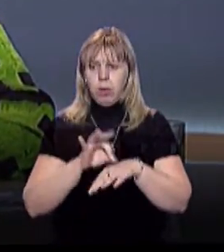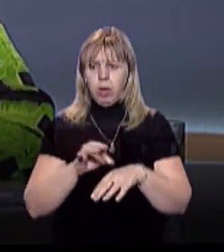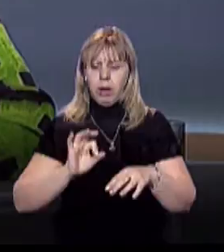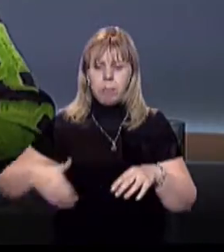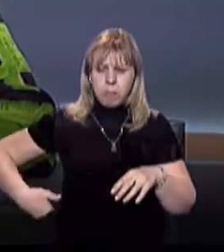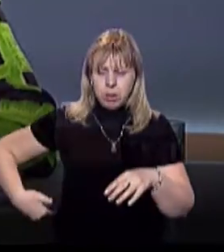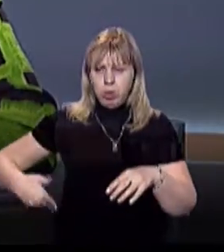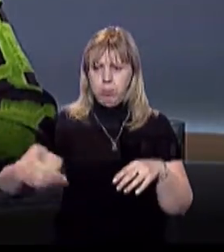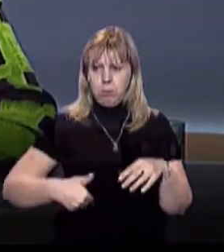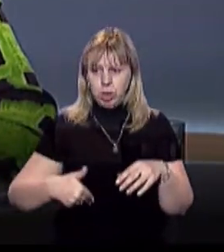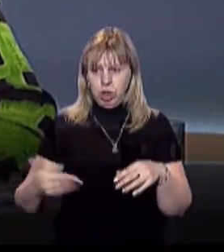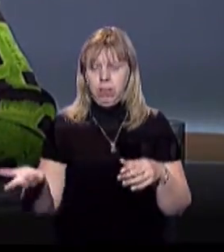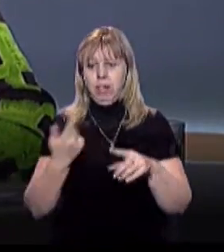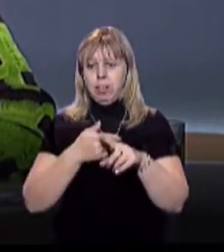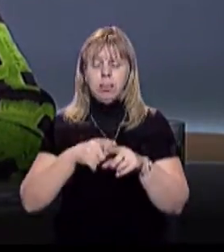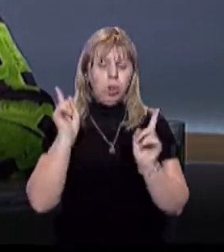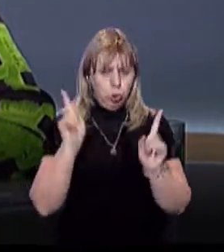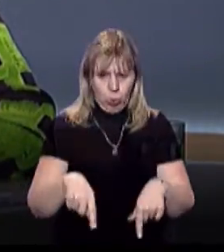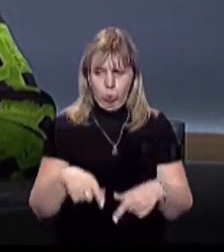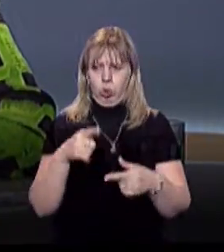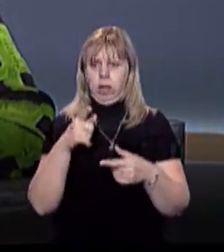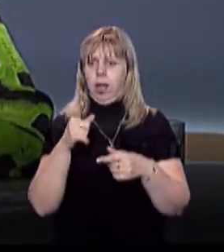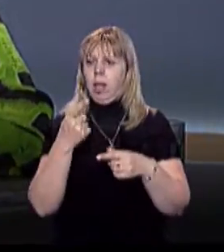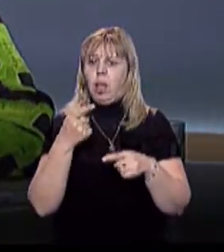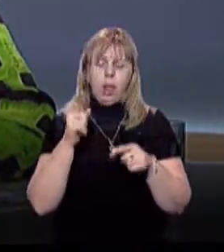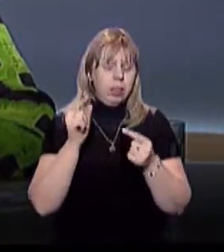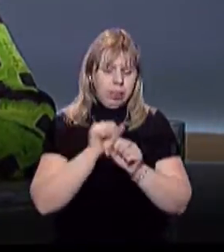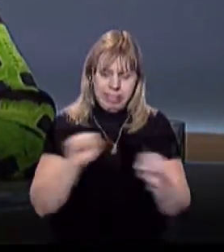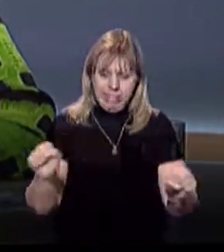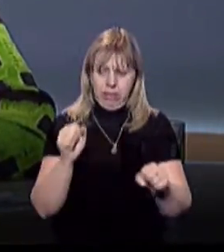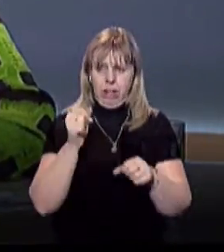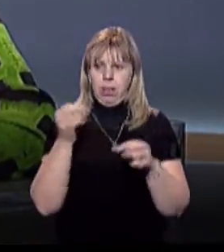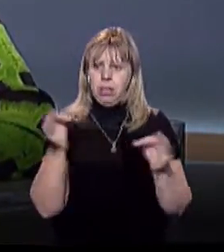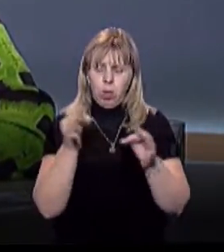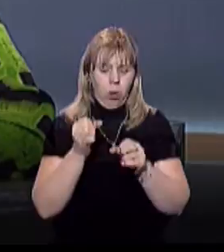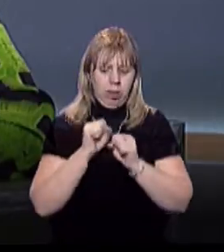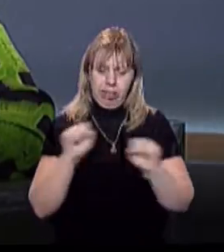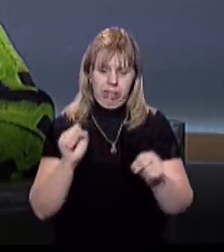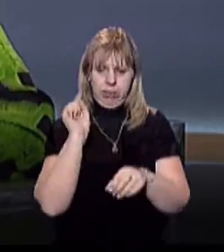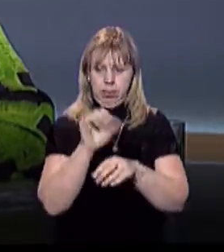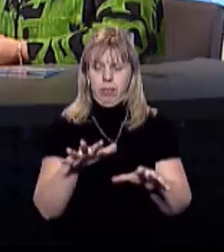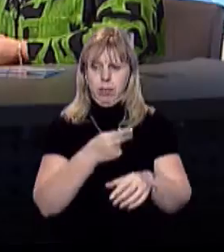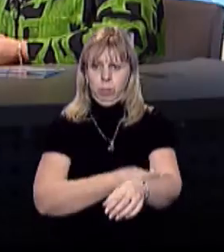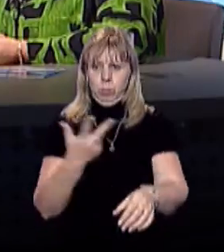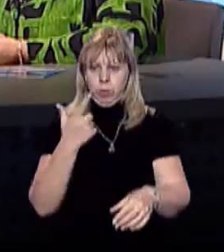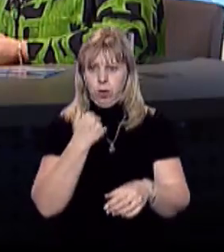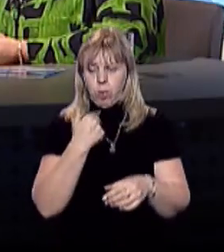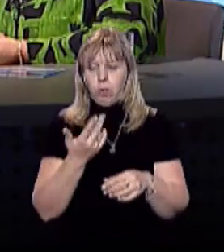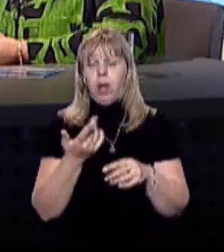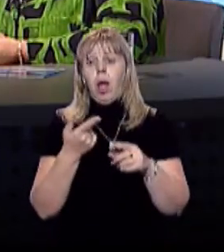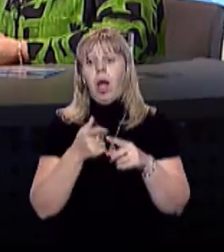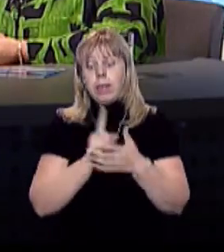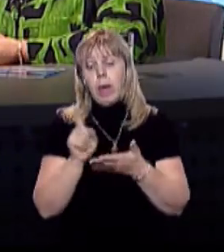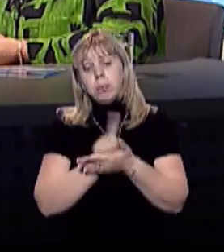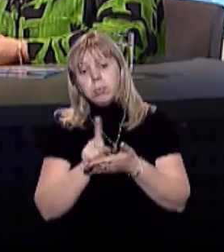нирок і печінки, це також є абсолютний, тобто ніколи не може донор здавати кров. Існує ліміт щодо здачі